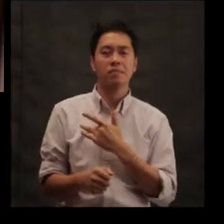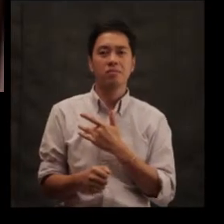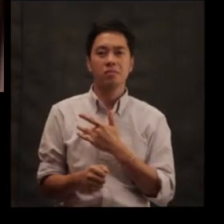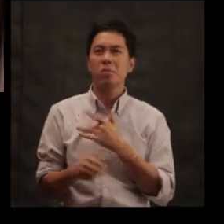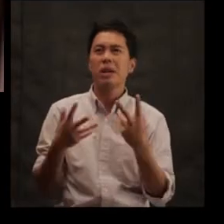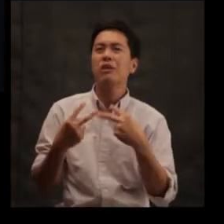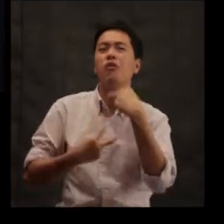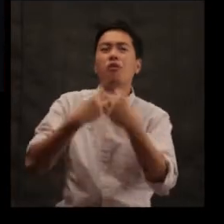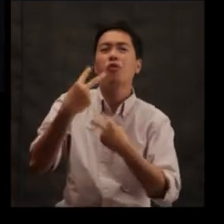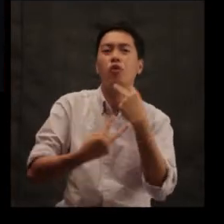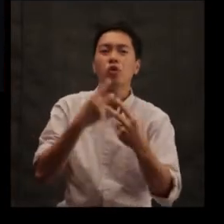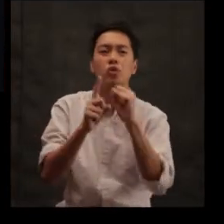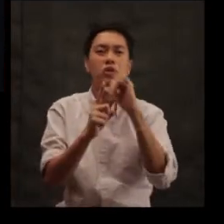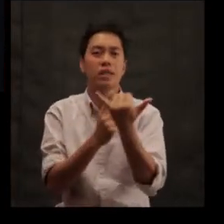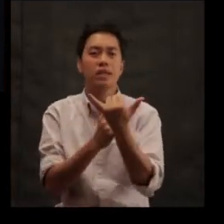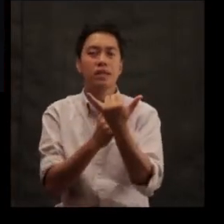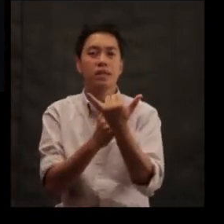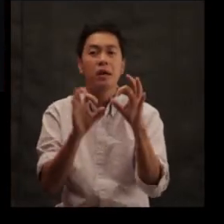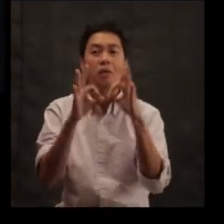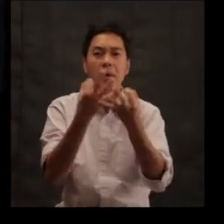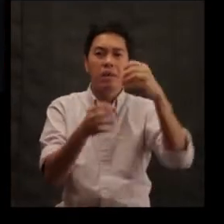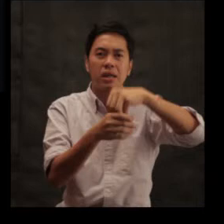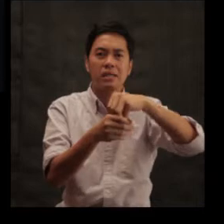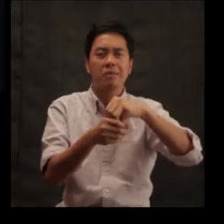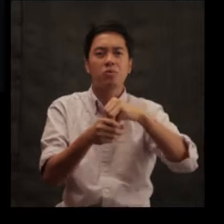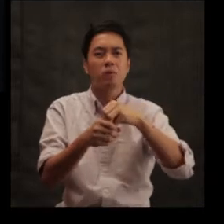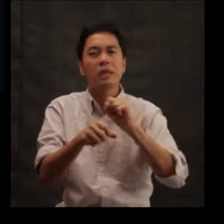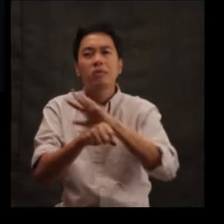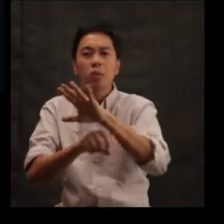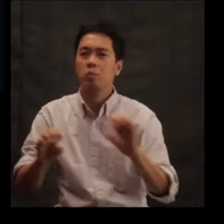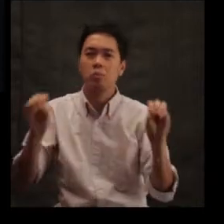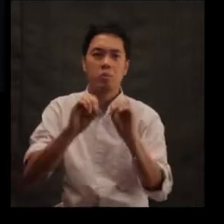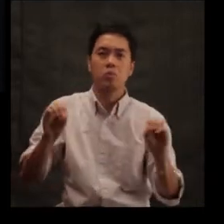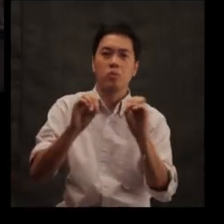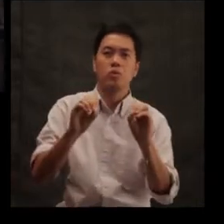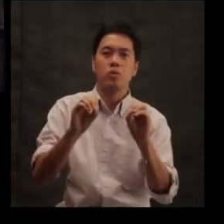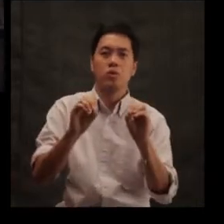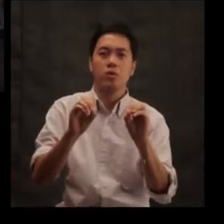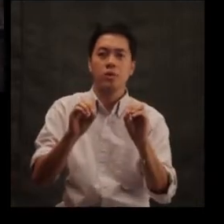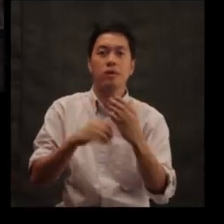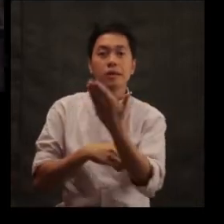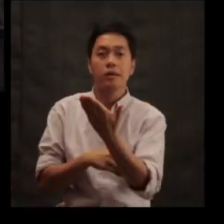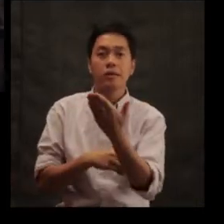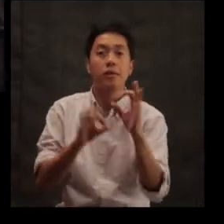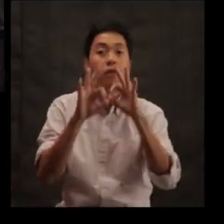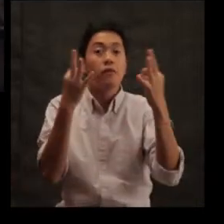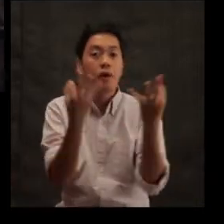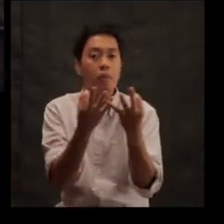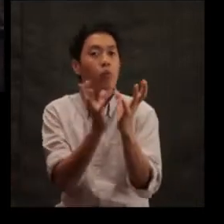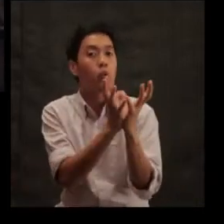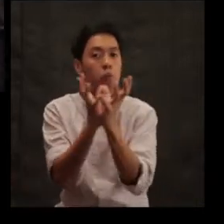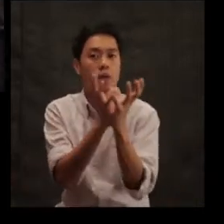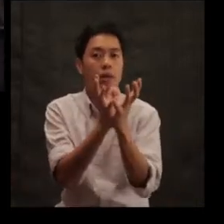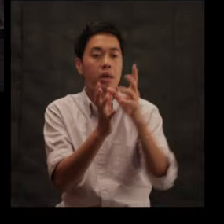sa kanila, hindi dinidinig ng lipunan ng kanilang tinig. Ramdam din nila na wala silang impluwensya kahit sa loob ng kanilang mga